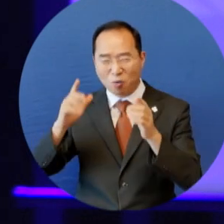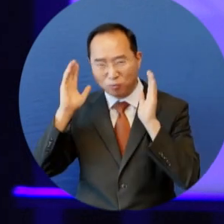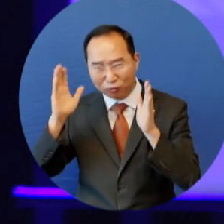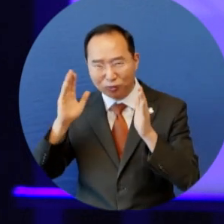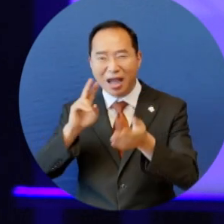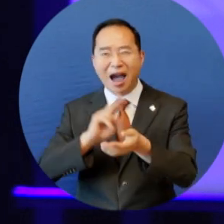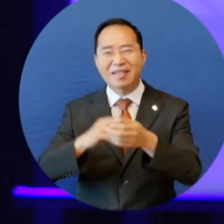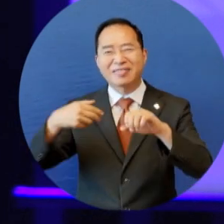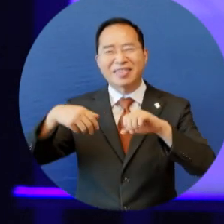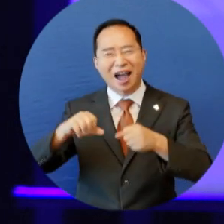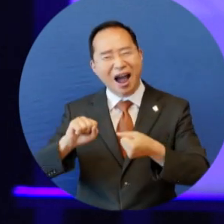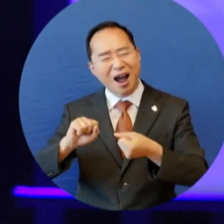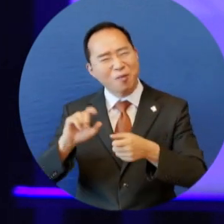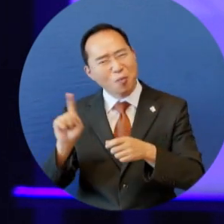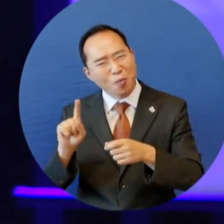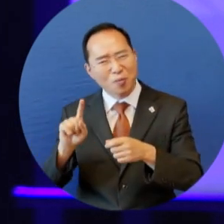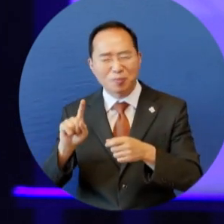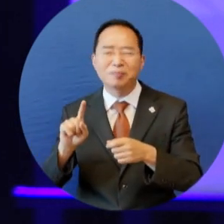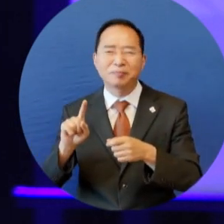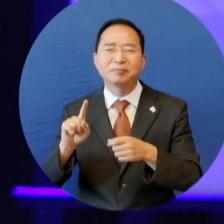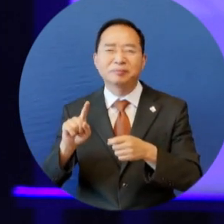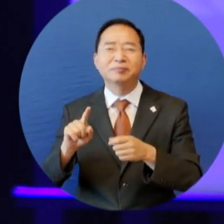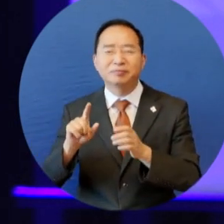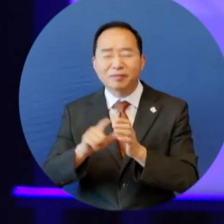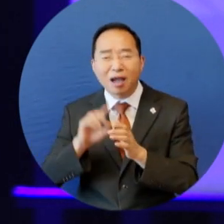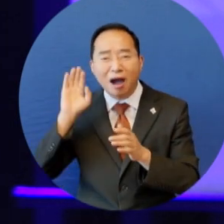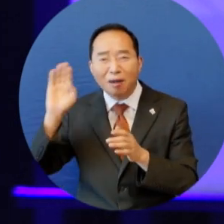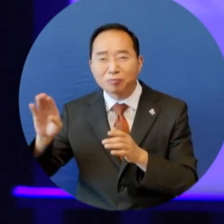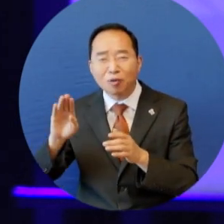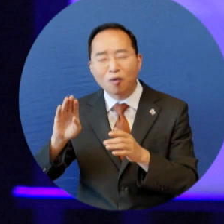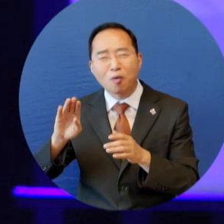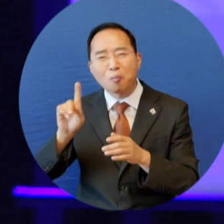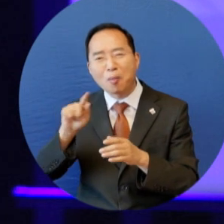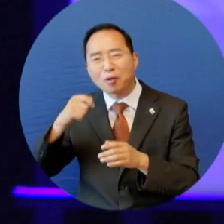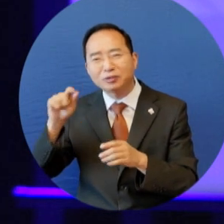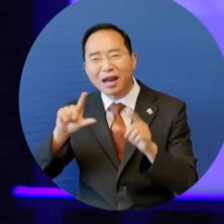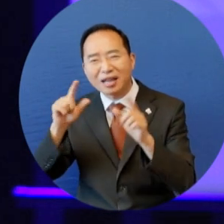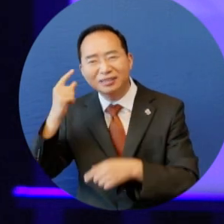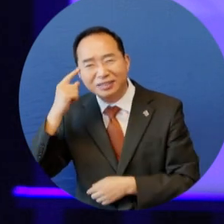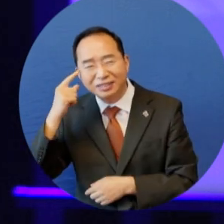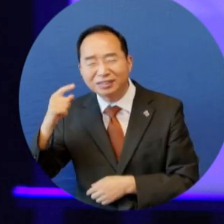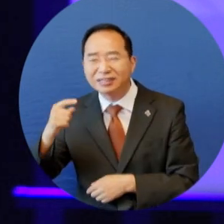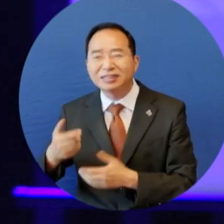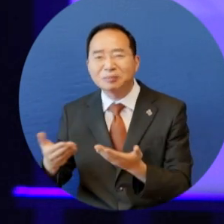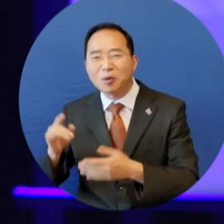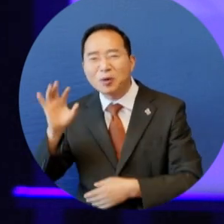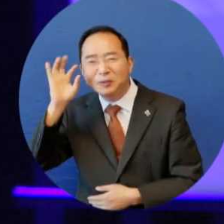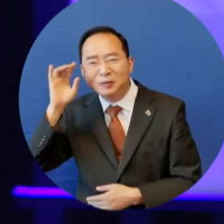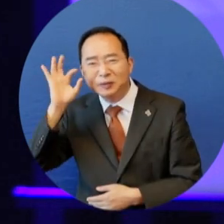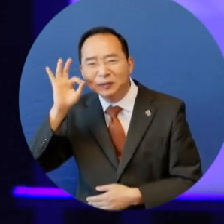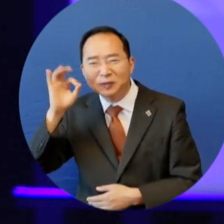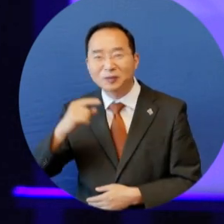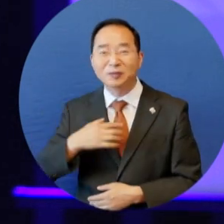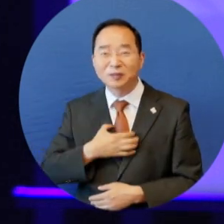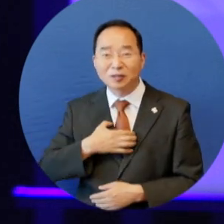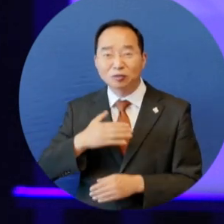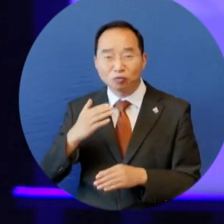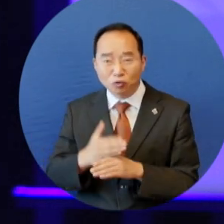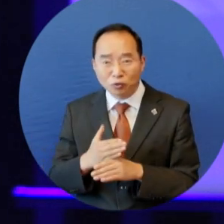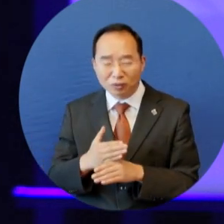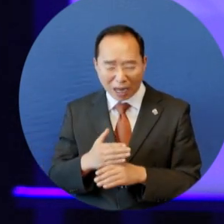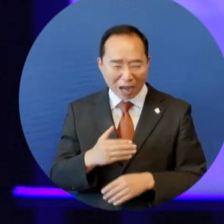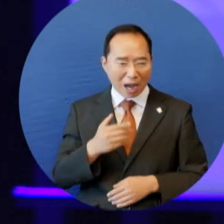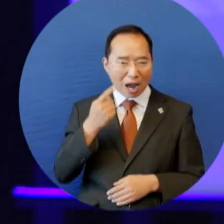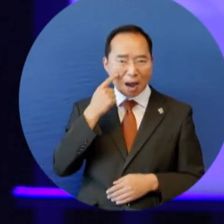사회에 나가서 뭔가 먹고 살 걱정을 하던 때였는데 100일쯤 채식을 하고 나니까